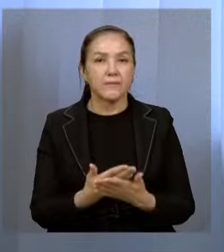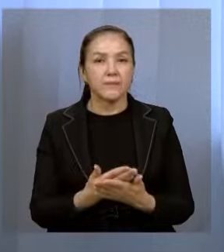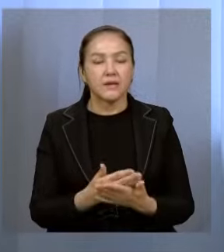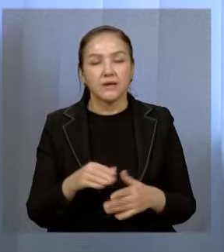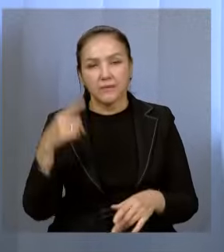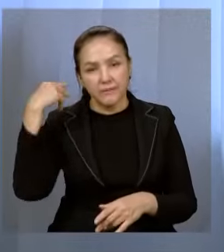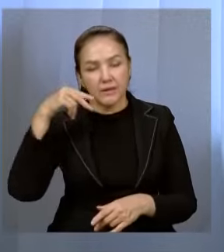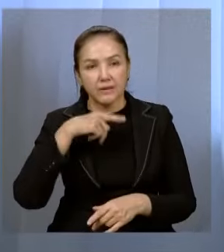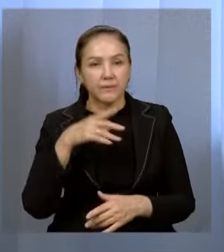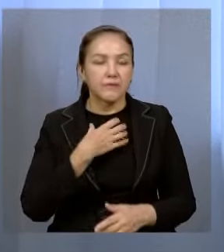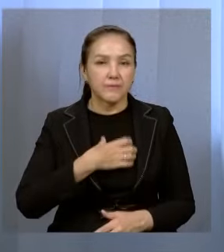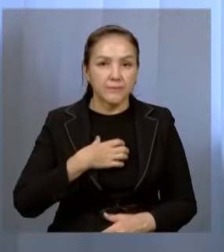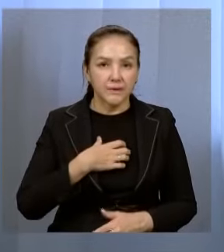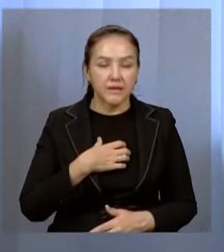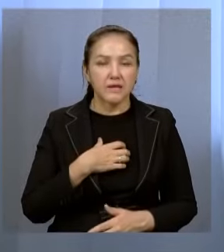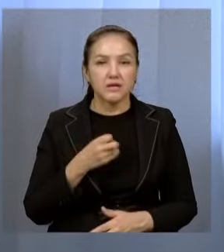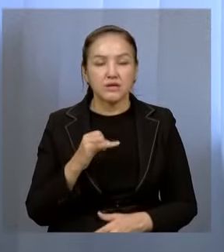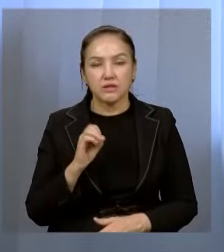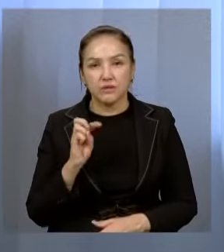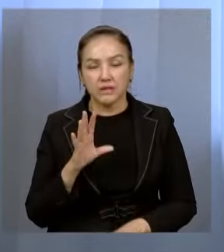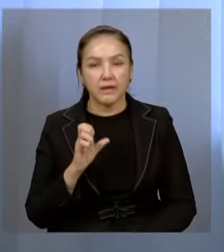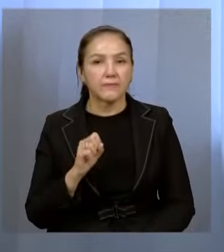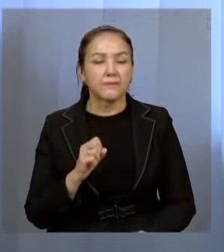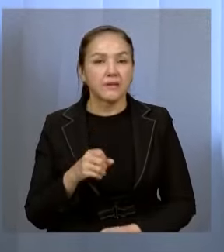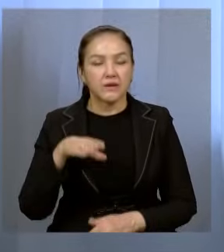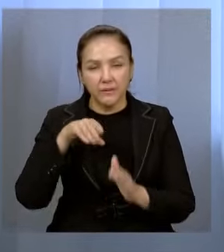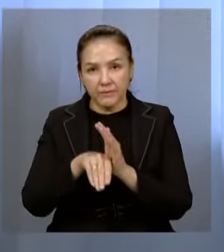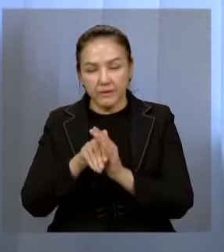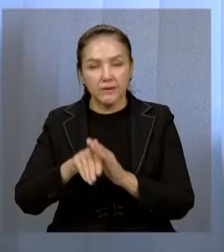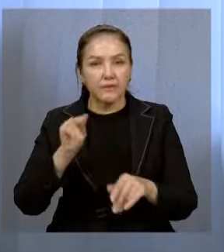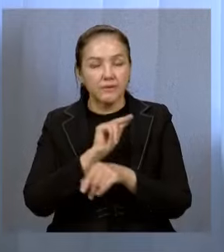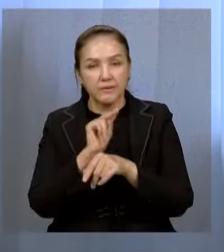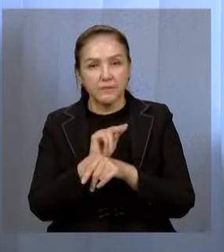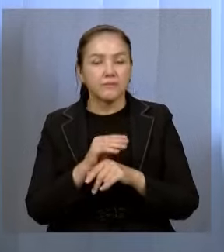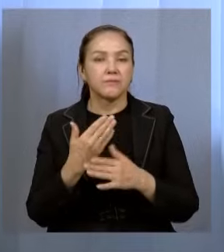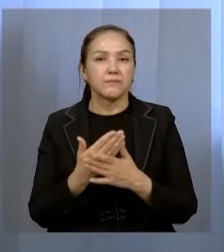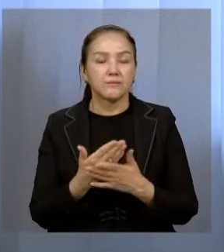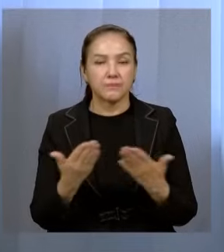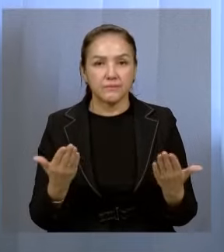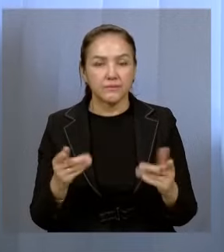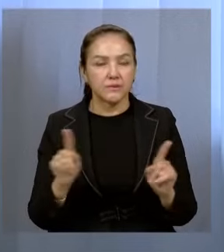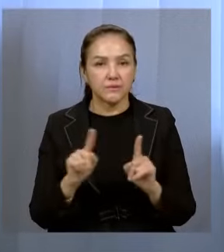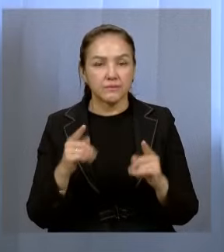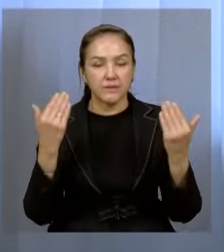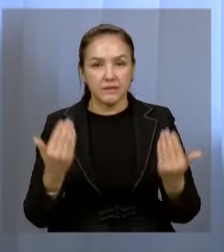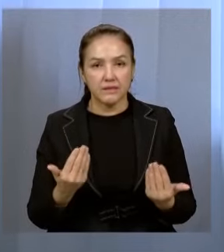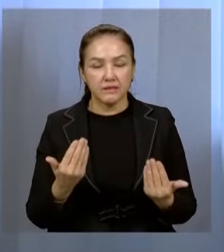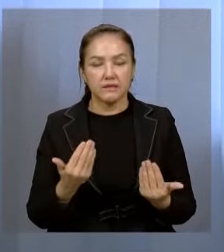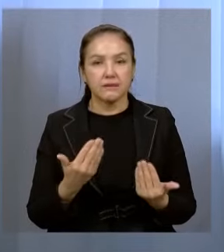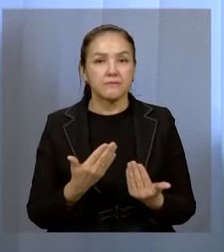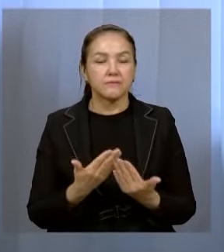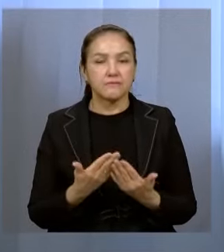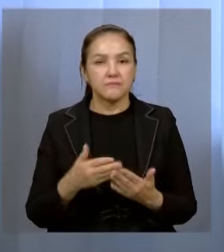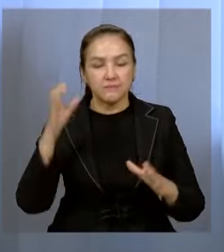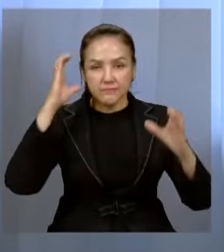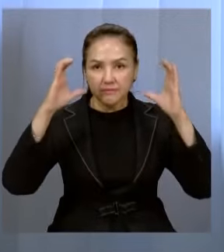послании была отмечена важность именно искусственного интеллекта во внедрении в Учебный процесс в это свою очередь уже